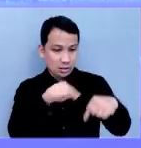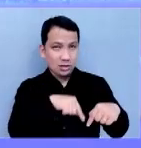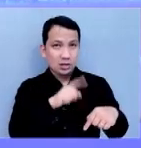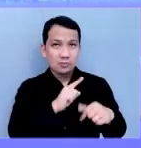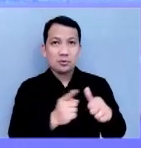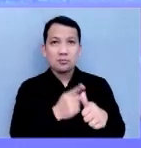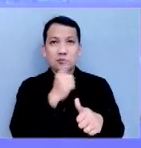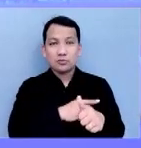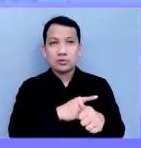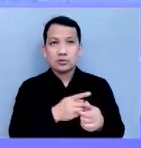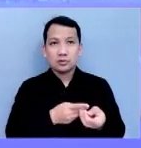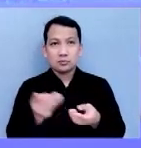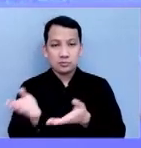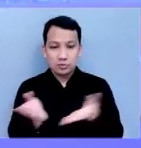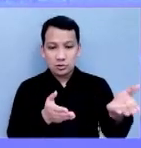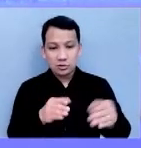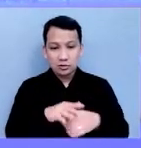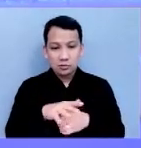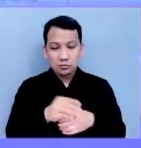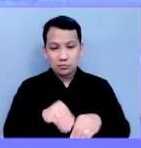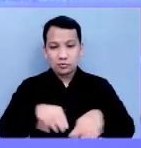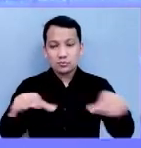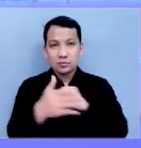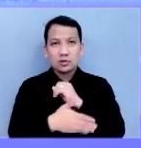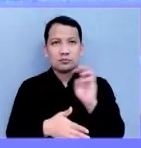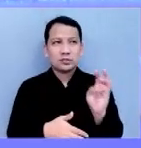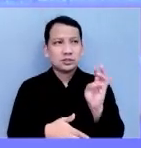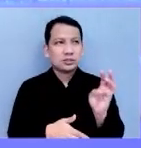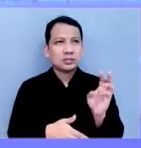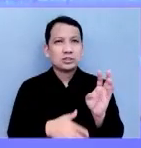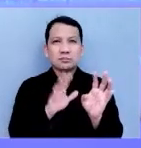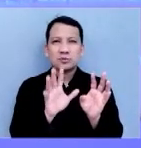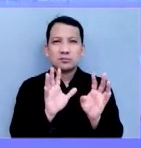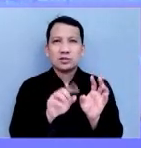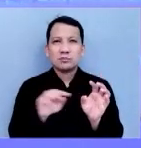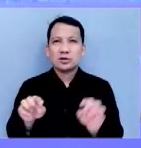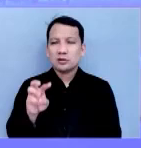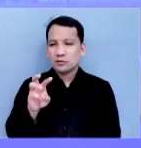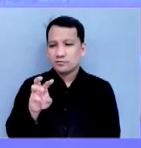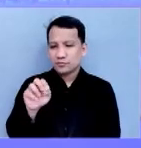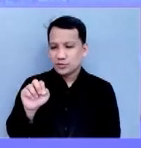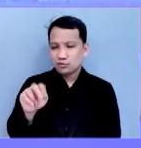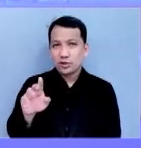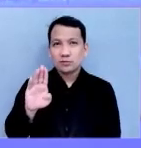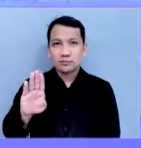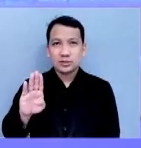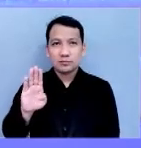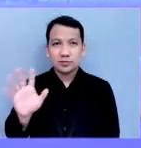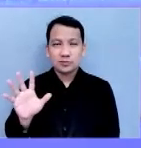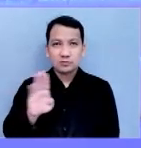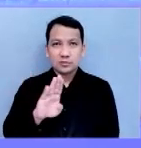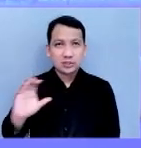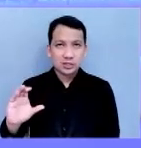unang nag-domesticate sa mga manok sa pagitan ng 1650 BC at 1250 BC.